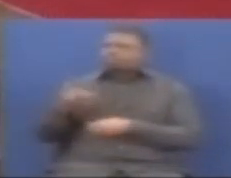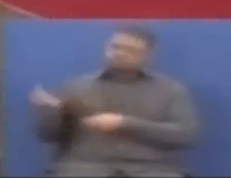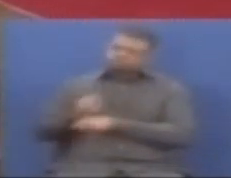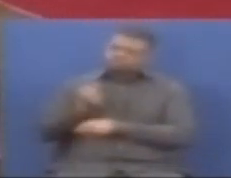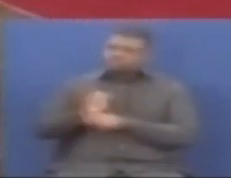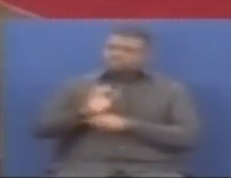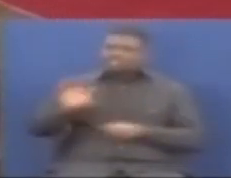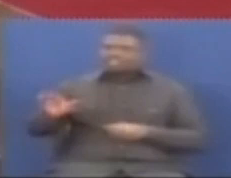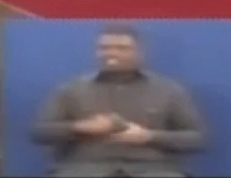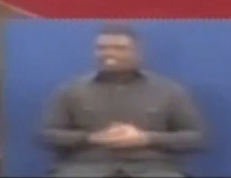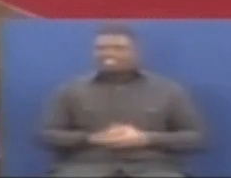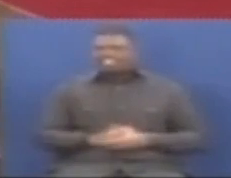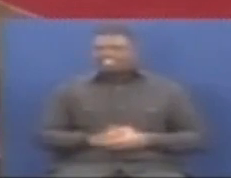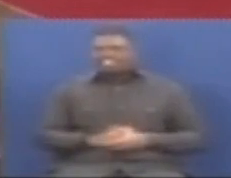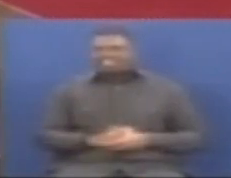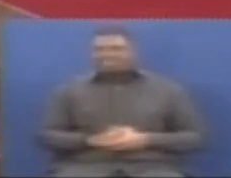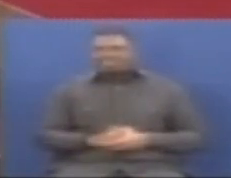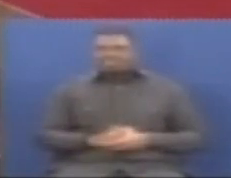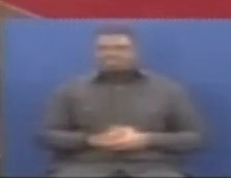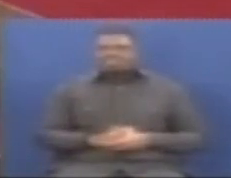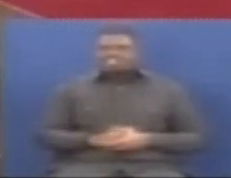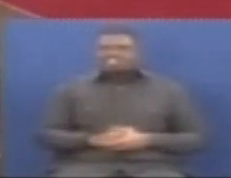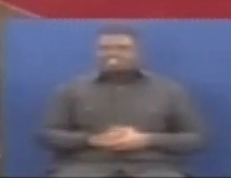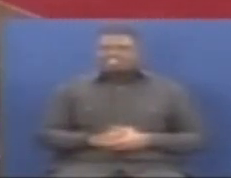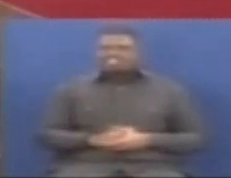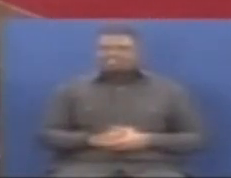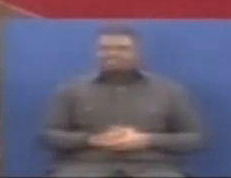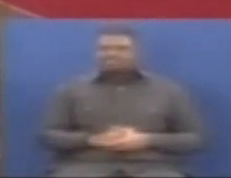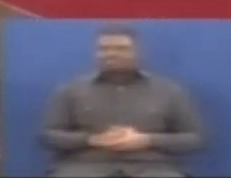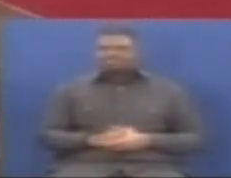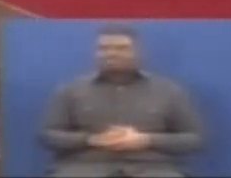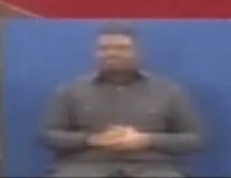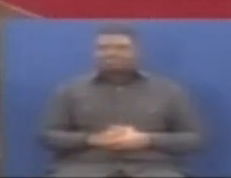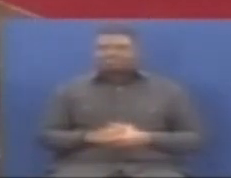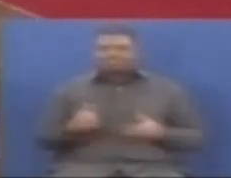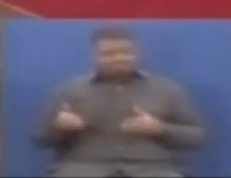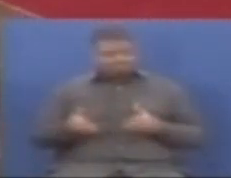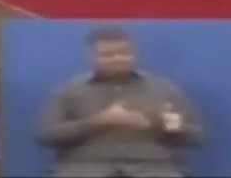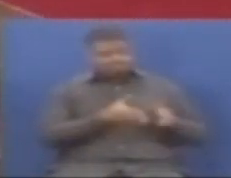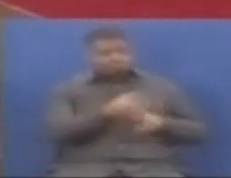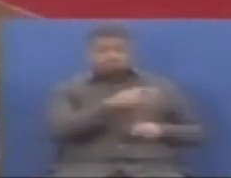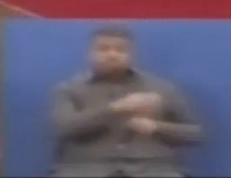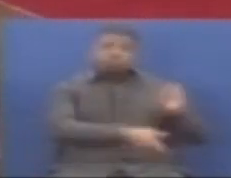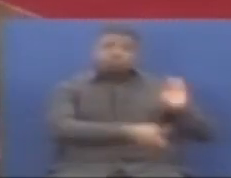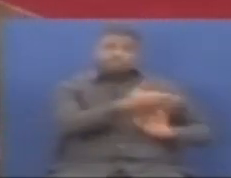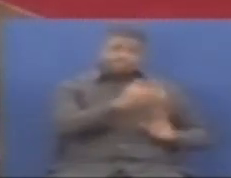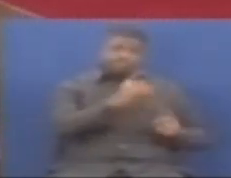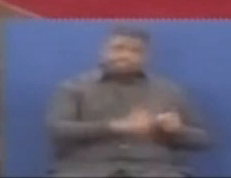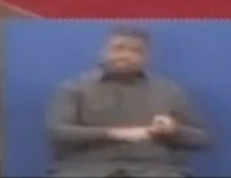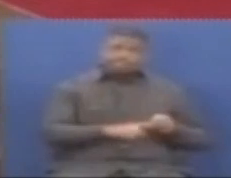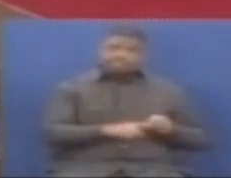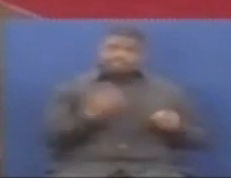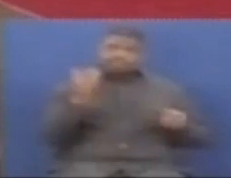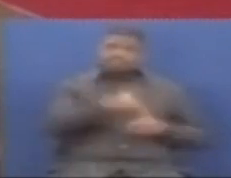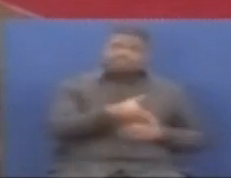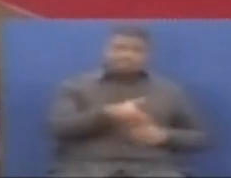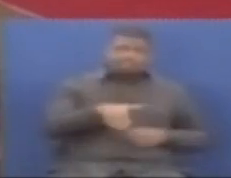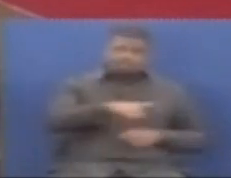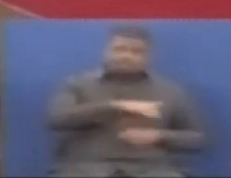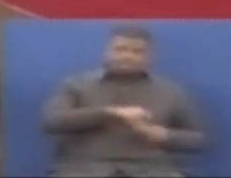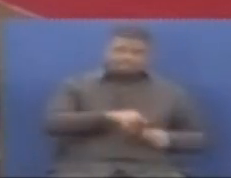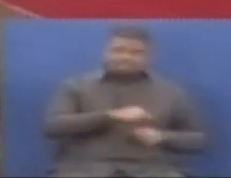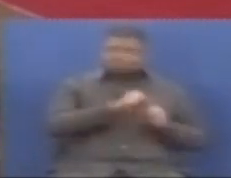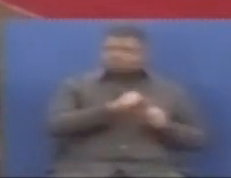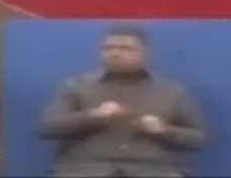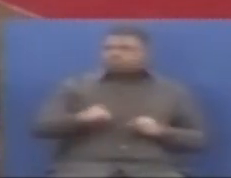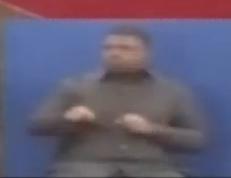Mheshimiwa Waziri amesema kwamba kuna mpango wa stakabadhi ghalani, lakini katika mazao haya ambayo ni ya mpunga pamoja na mahindi,